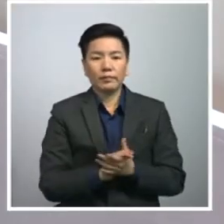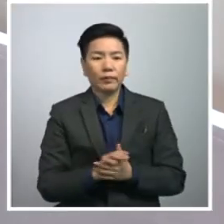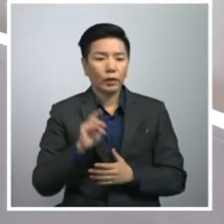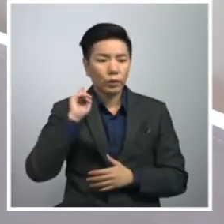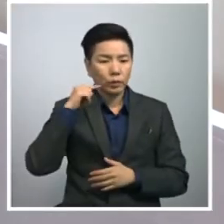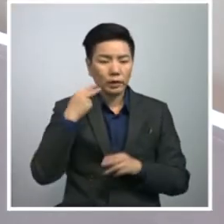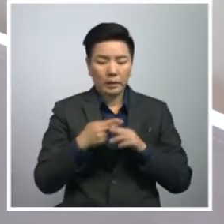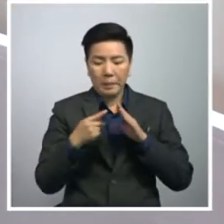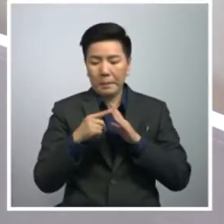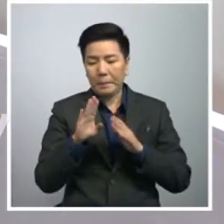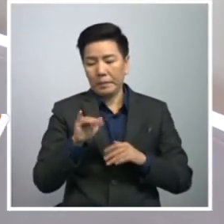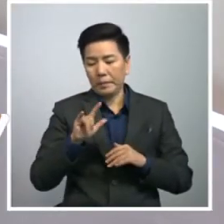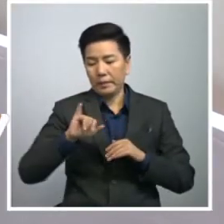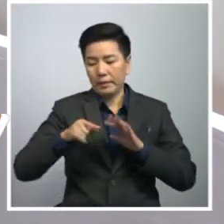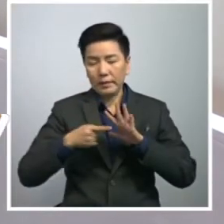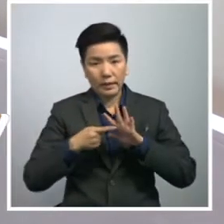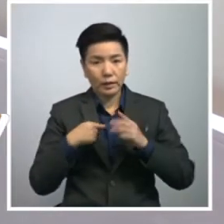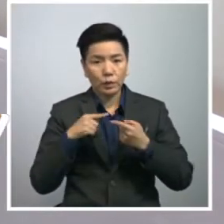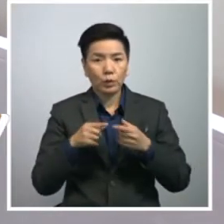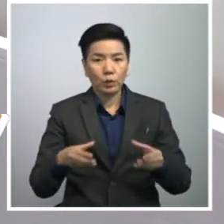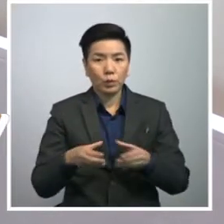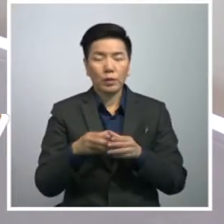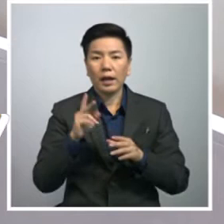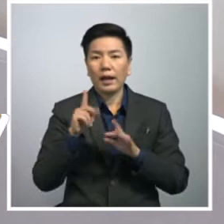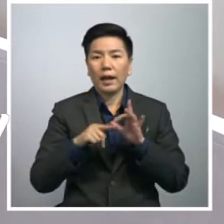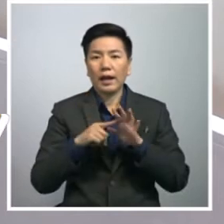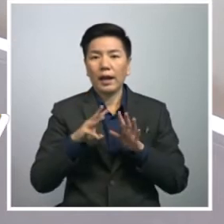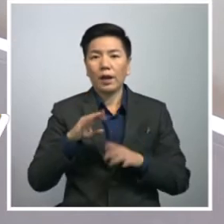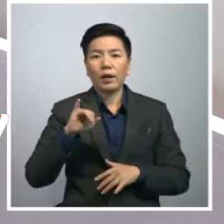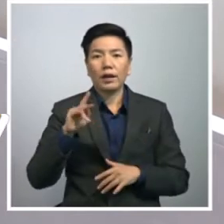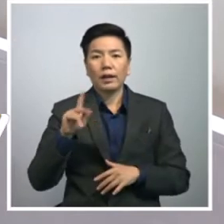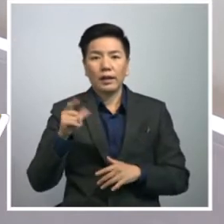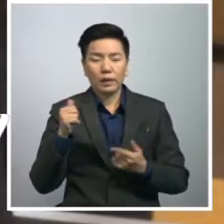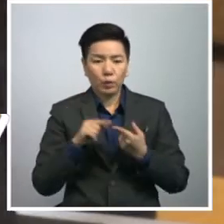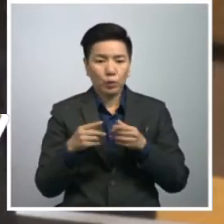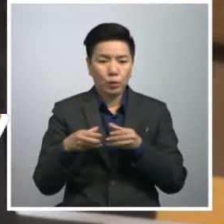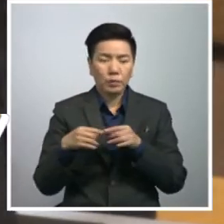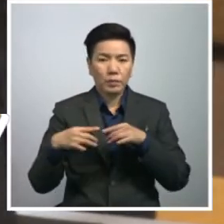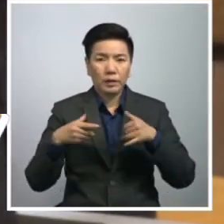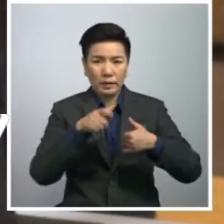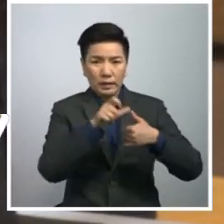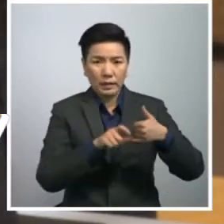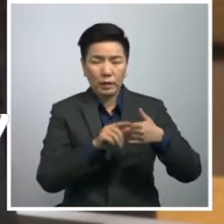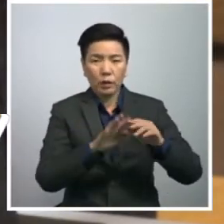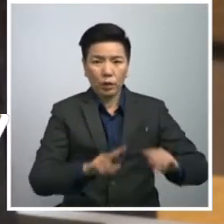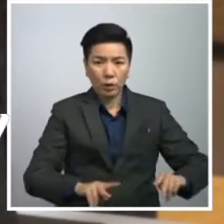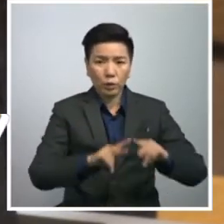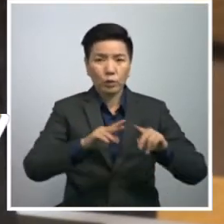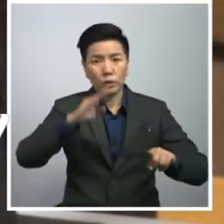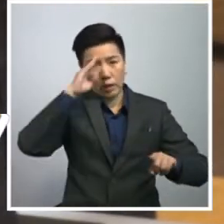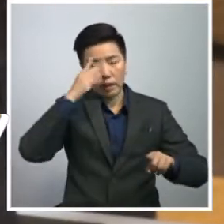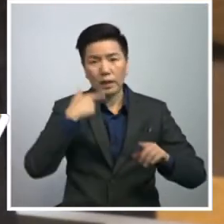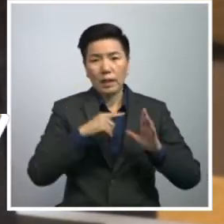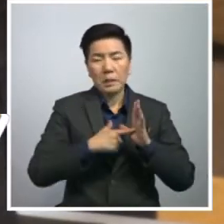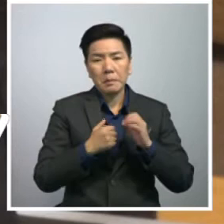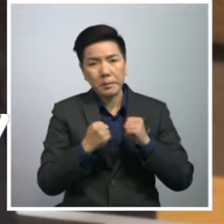สาวเบญจาแสงจันทร์กรรมาธิการวิสามัญสัดส่วนของพรรคก้าวไกลครับได้มีการท้วงติงถึงพฤติกรรมการชี้แจงของตัวแทนจากกระทรวงกลาโหมตั้ง